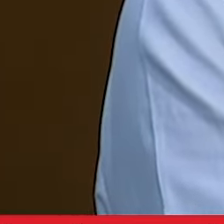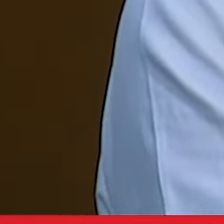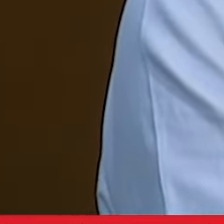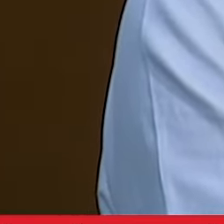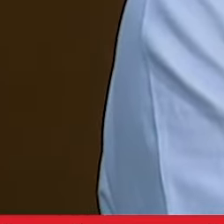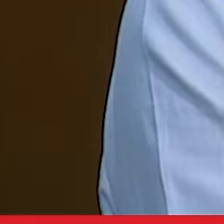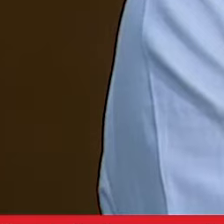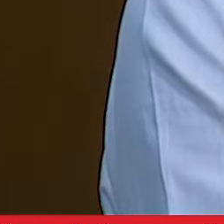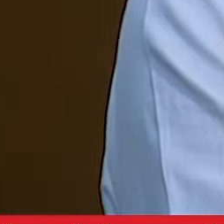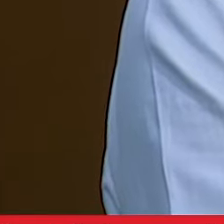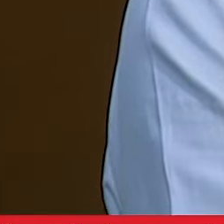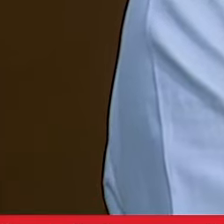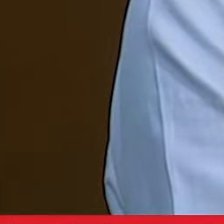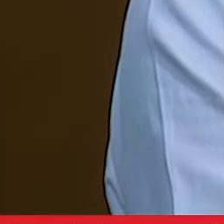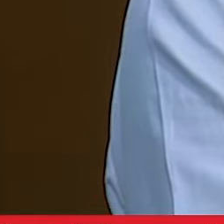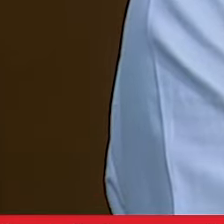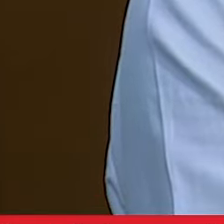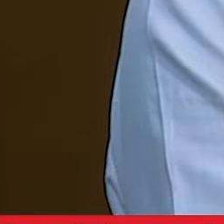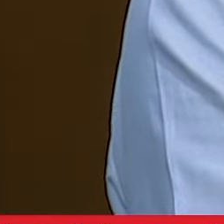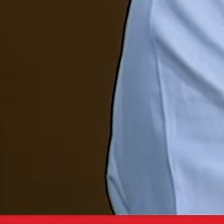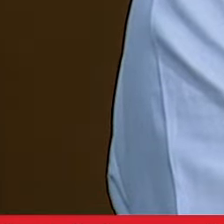المغضوب عليهم ولا